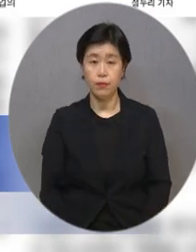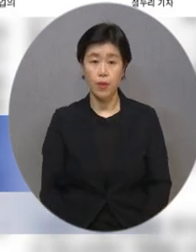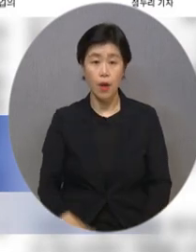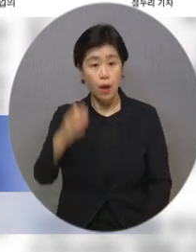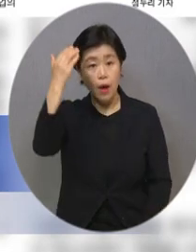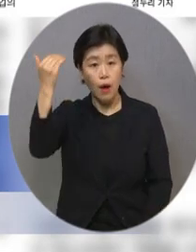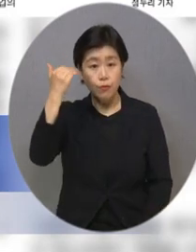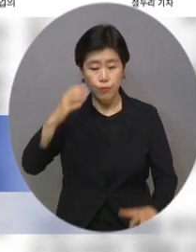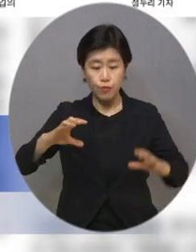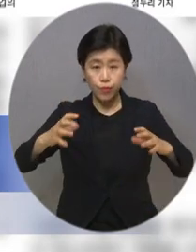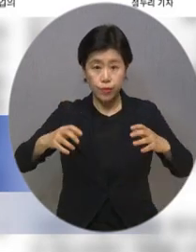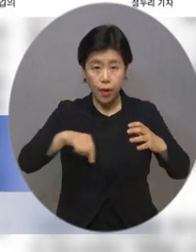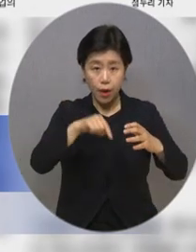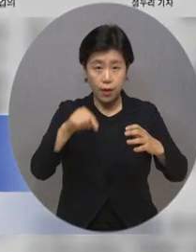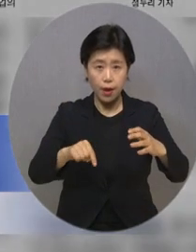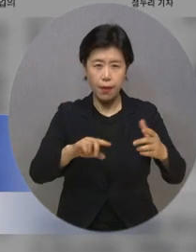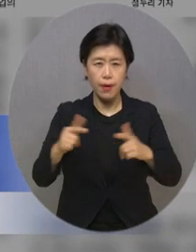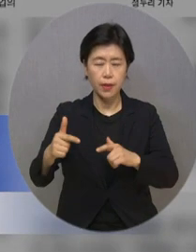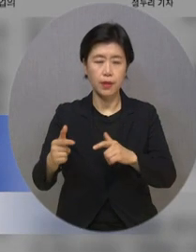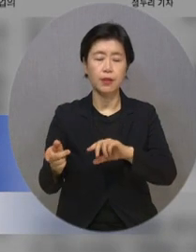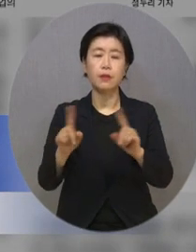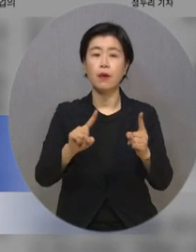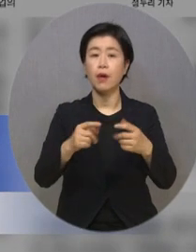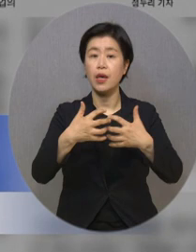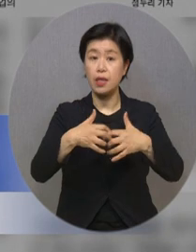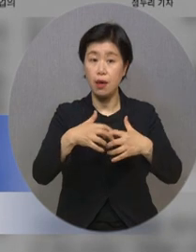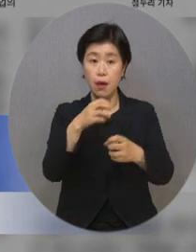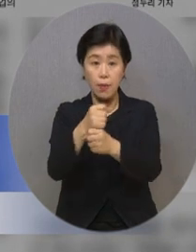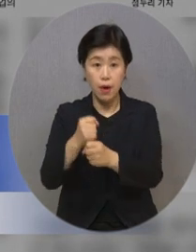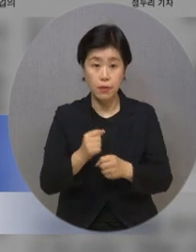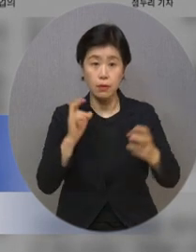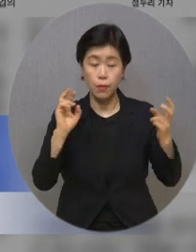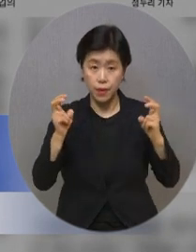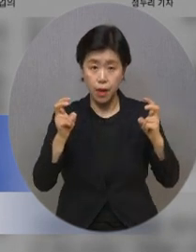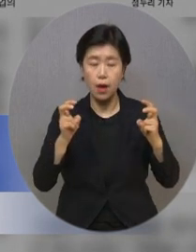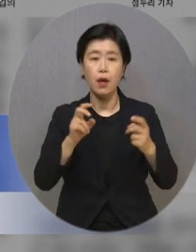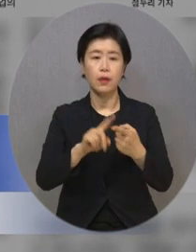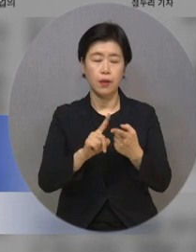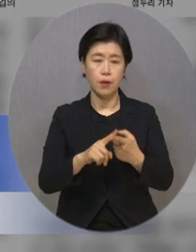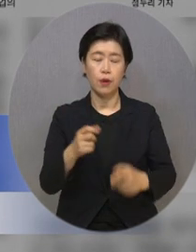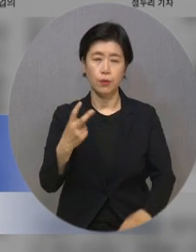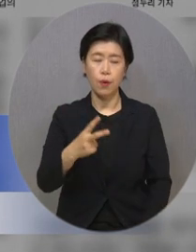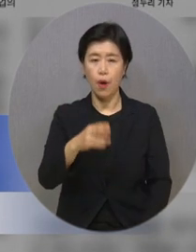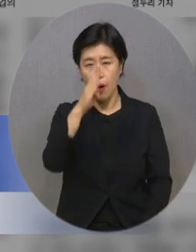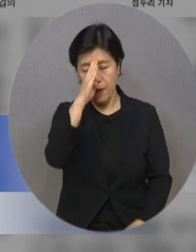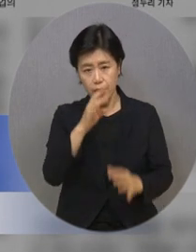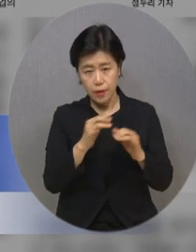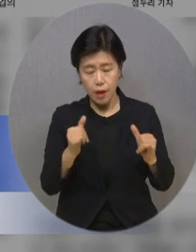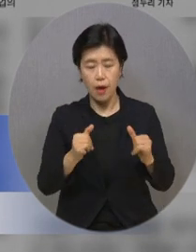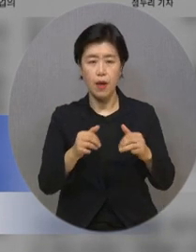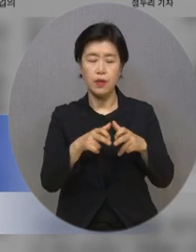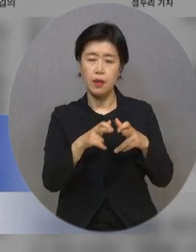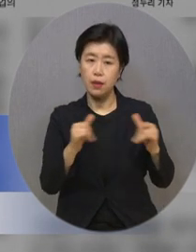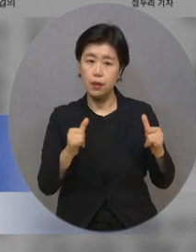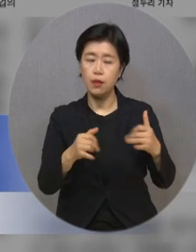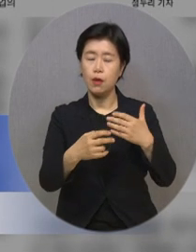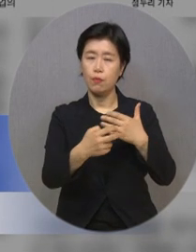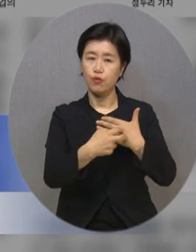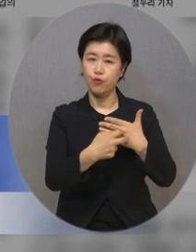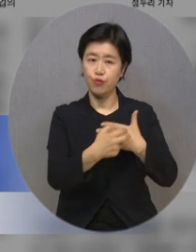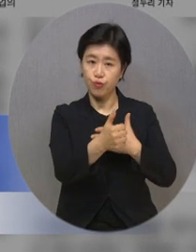국내 재활 의료기기 제조업체가 국내외 규격에 대한 이해도이 환자 장애인 의료인 등을 대상으로 하는